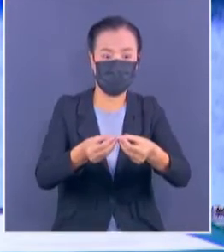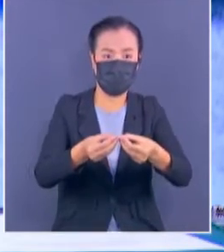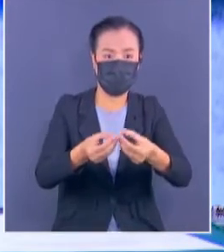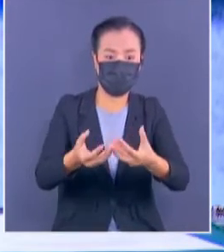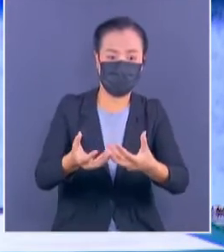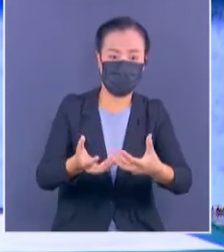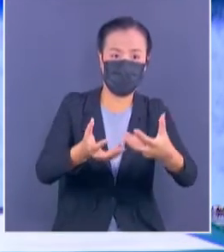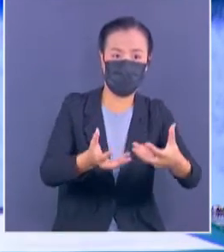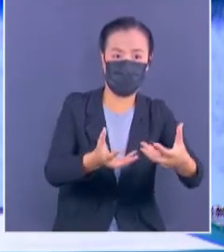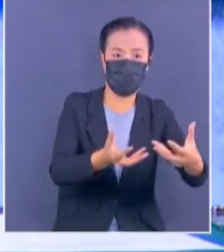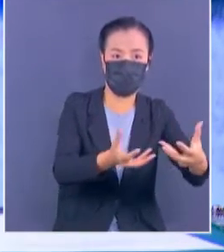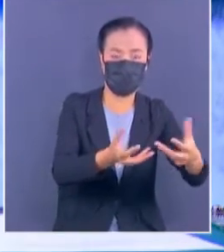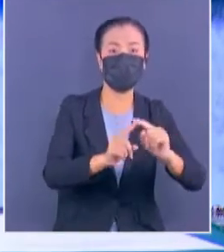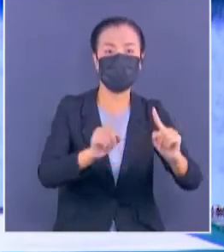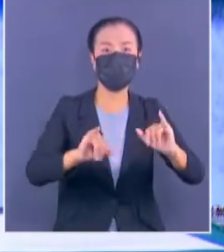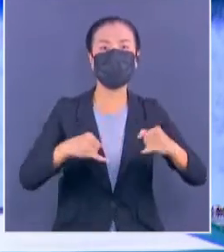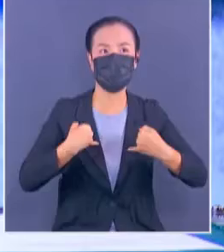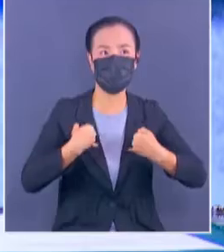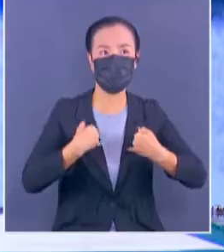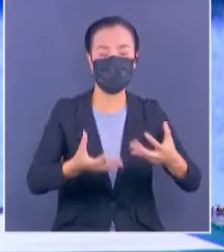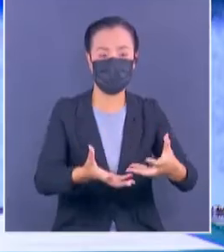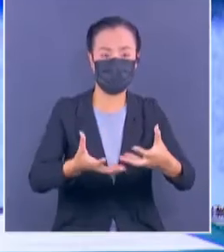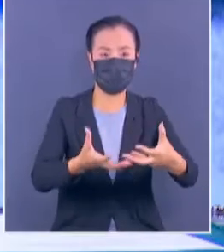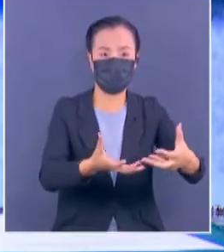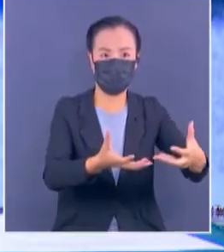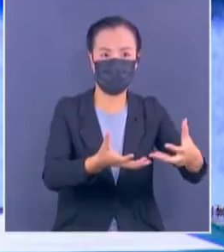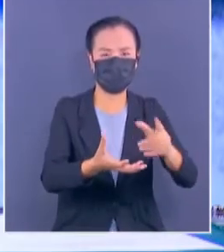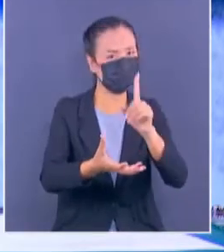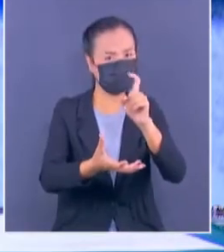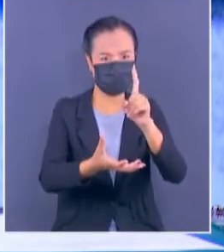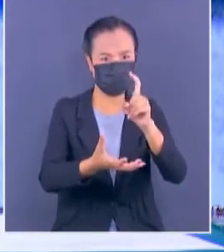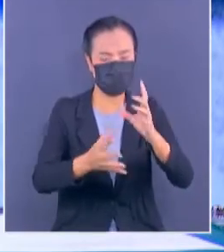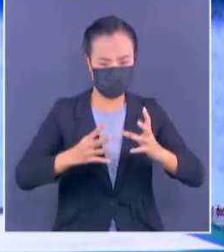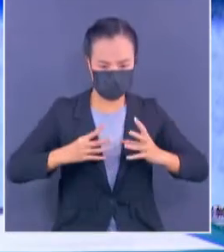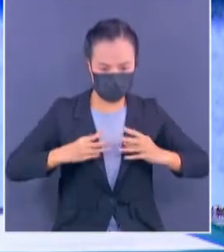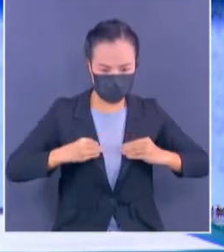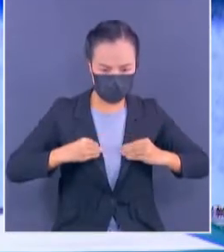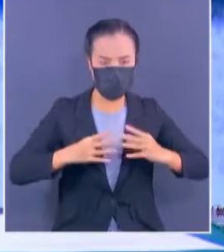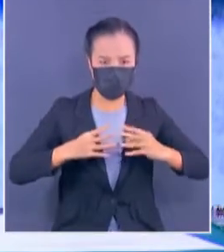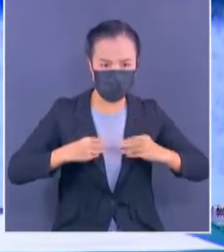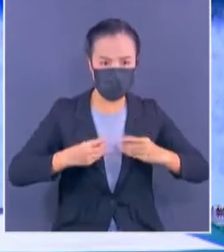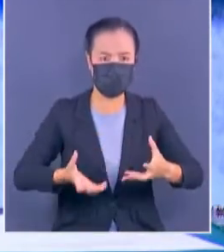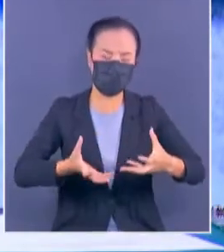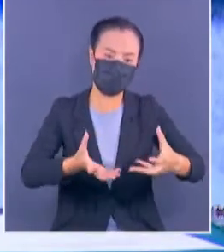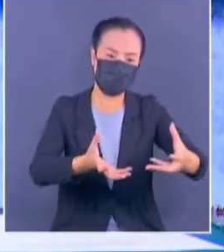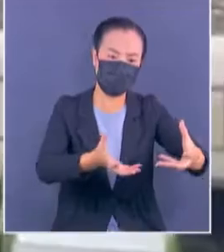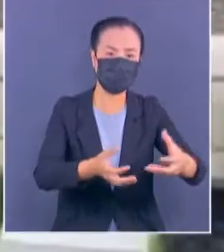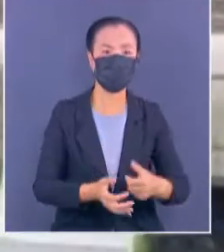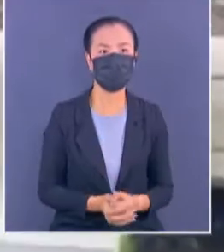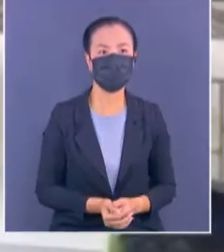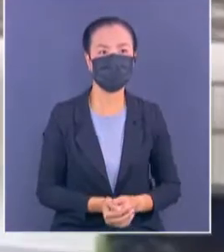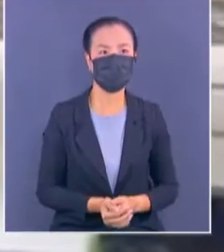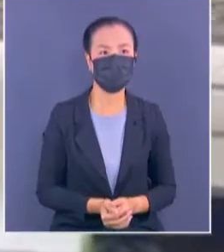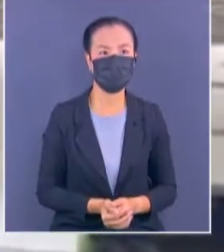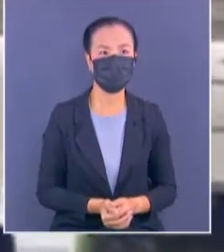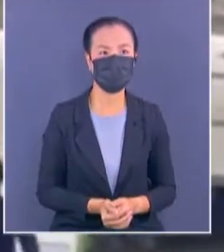ลุดมันก็ลอยไปกับน้ำแต่เจ้าของบอกว่าแพจะเป็นอะไรไม่ได้ยอมตายยังไงก็ไม่ทิ้งแพค่ะ